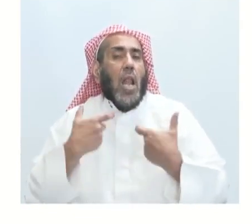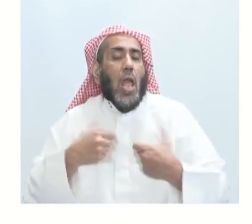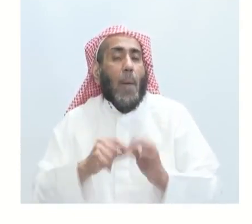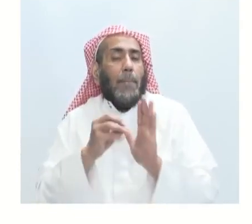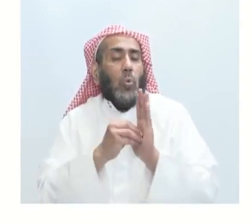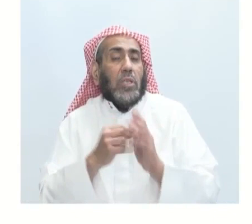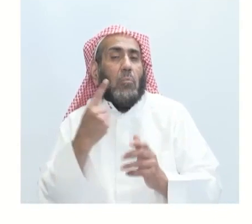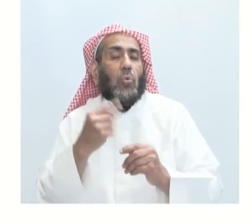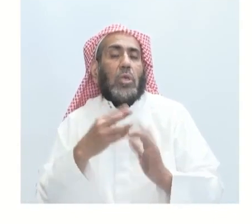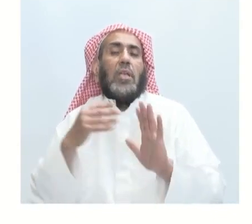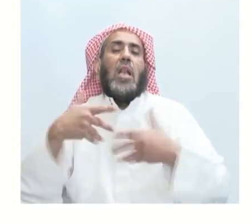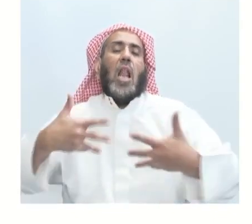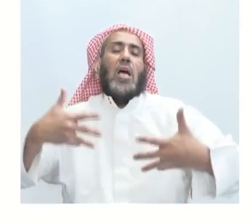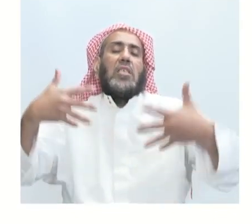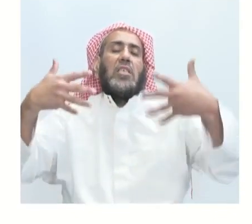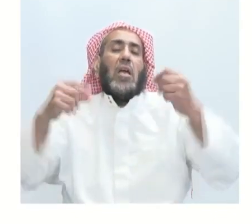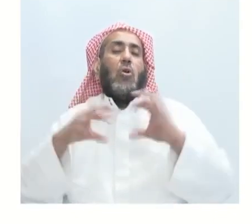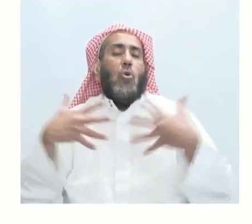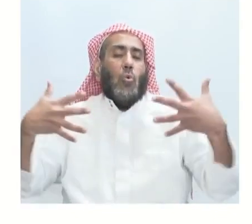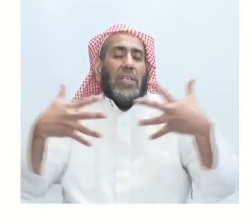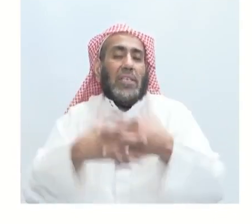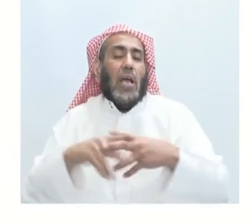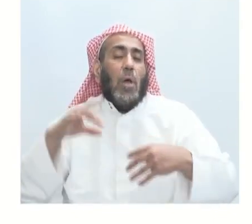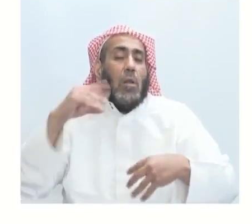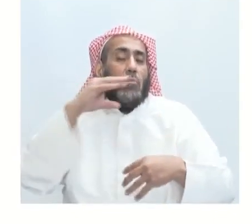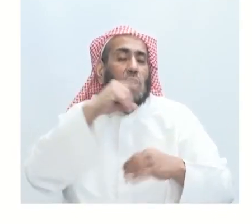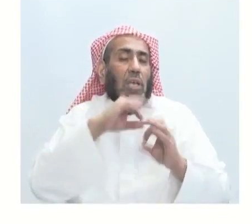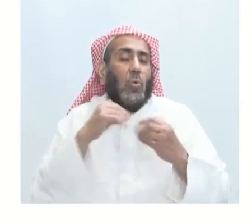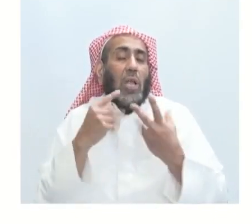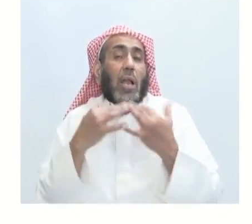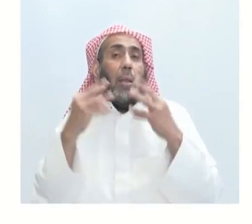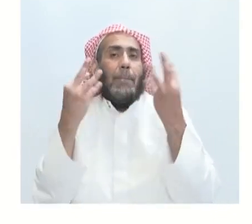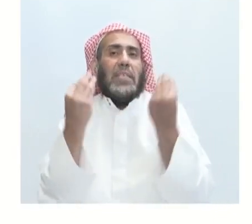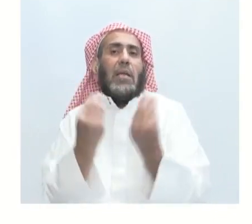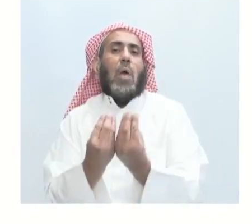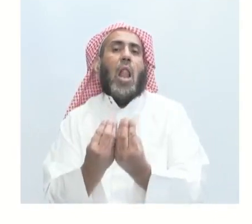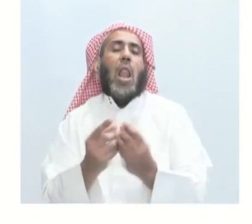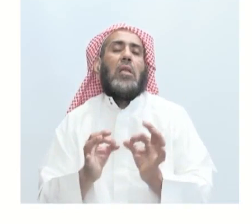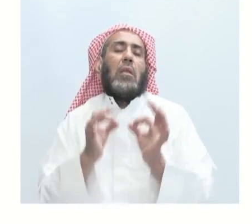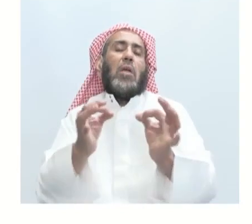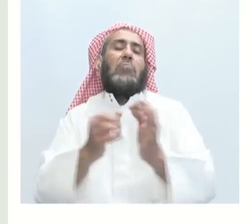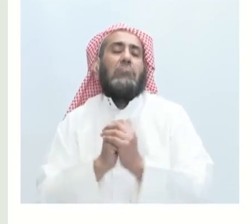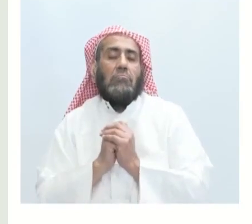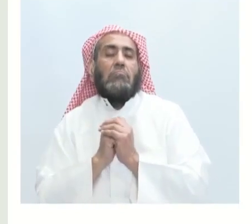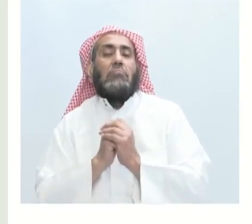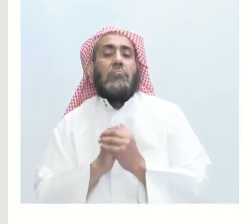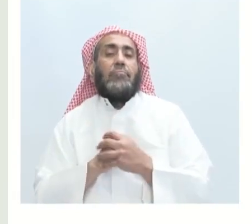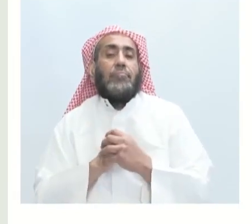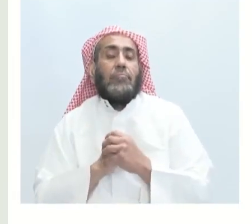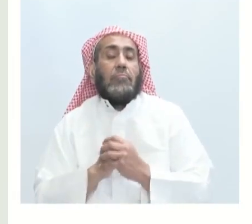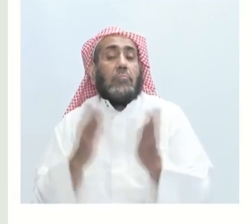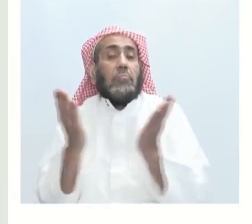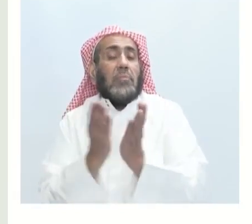العضويه للقصيده والانسجام الموسيقي والايقاع فيها التغني بجمال الطبيعه